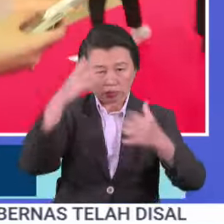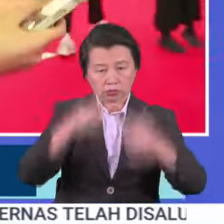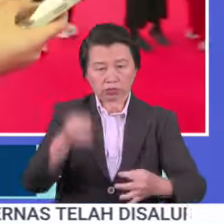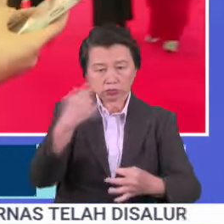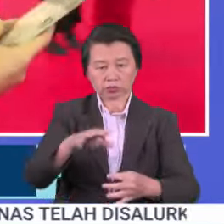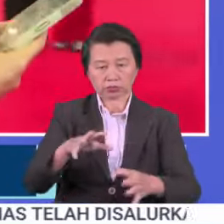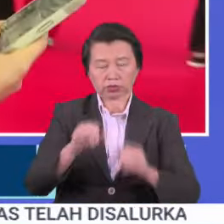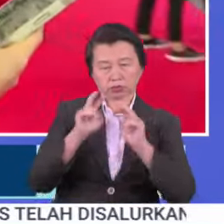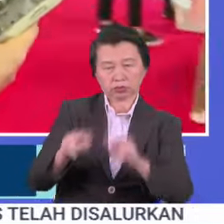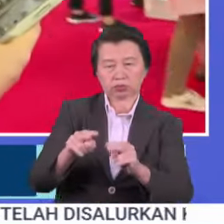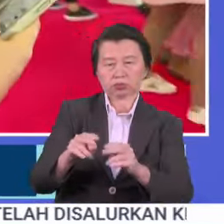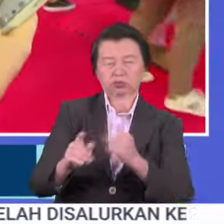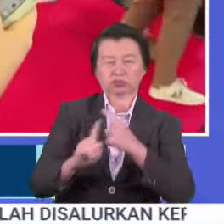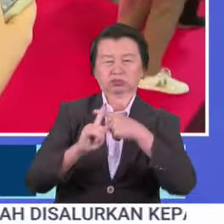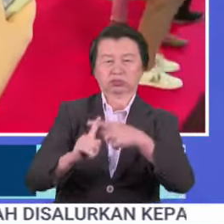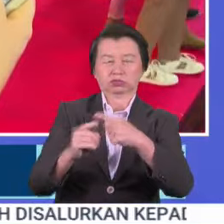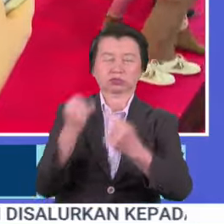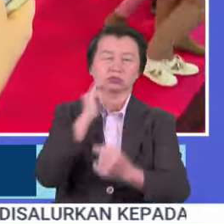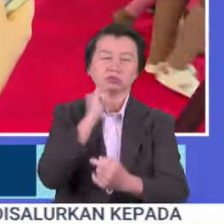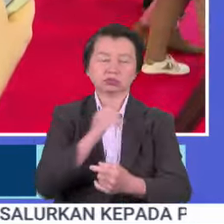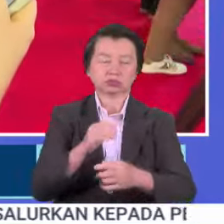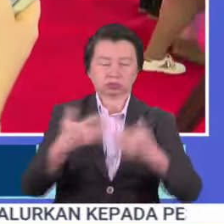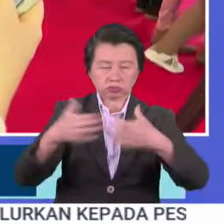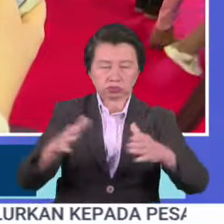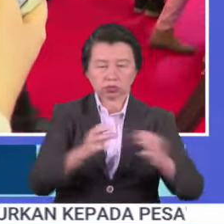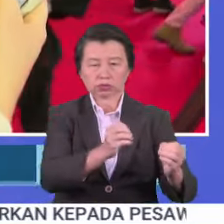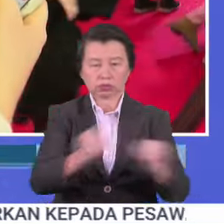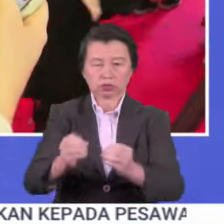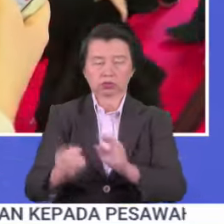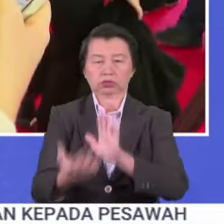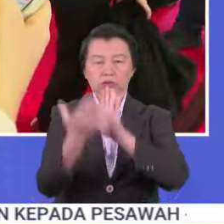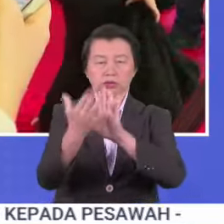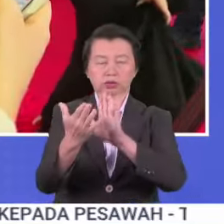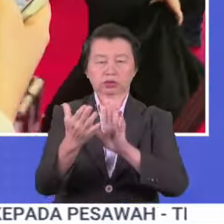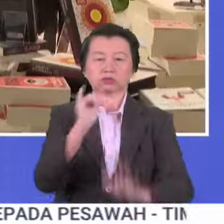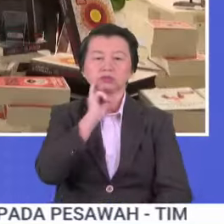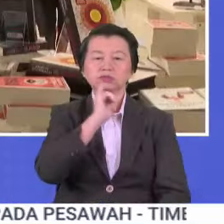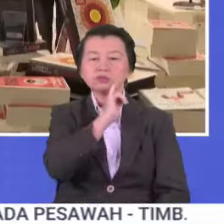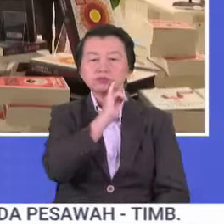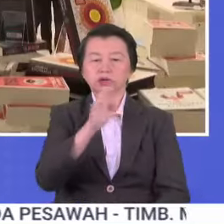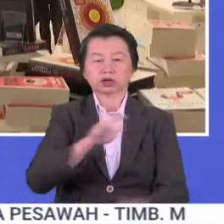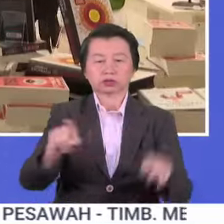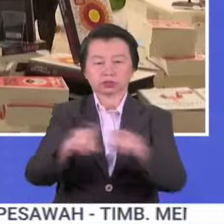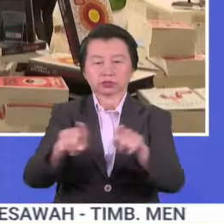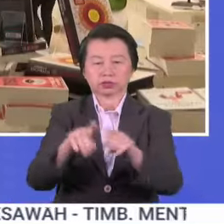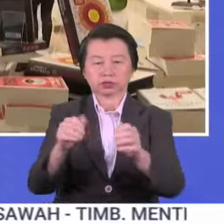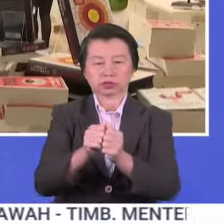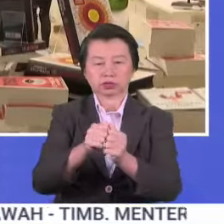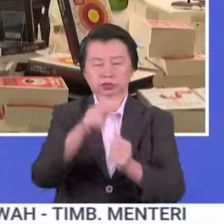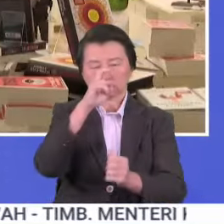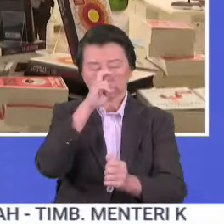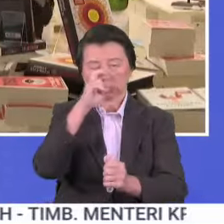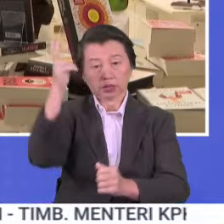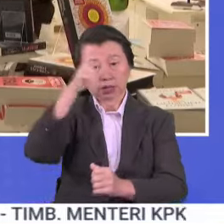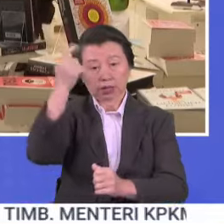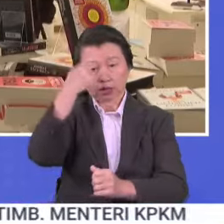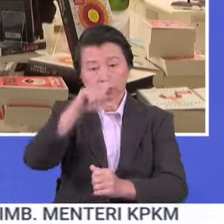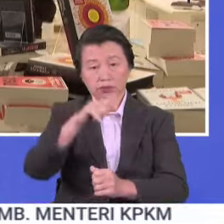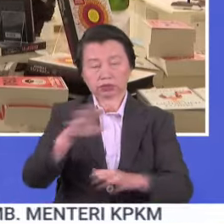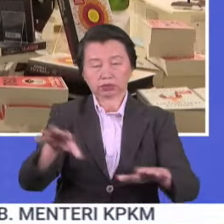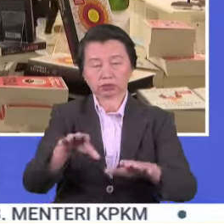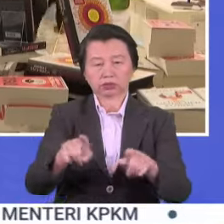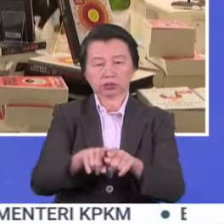mengambil kira sikap pro-Israel dan sokongan terbuka penganjur terhadap Israel. Ia juga selari dengan pendirian kerajaan untuk